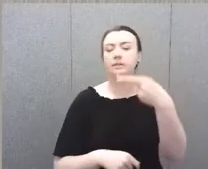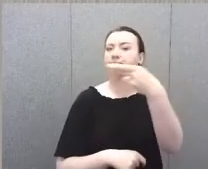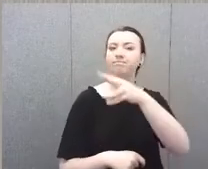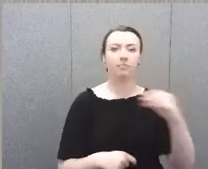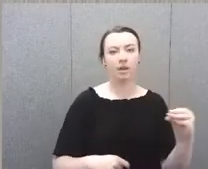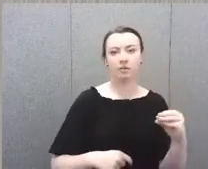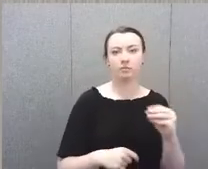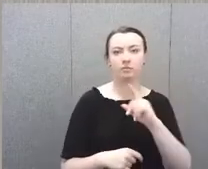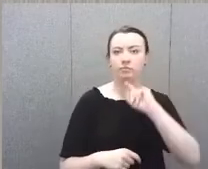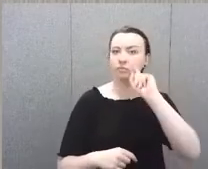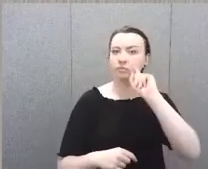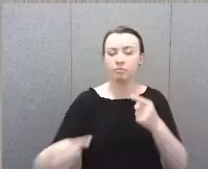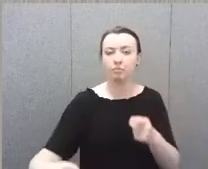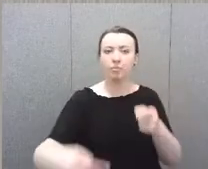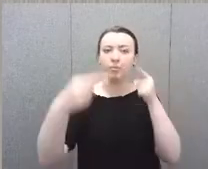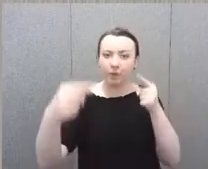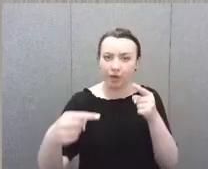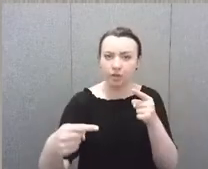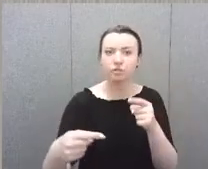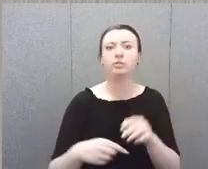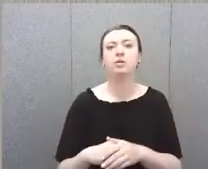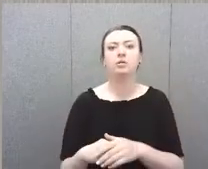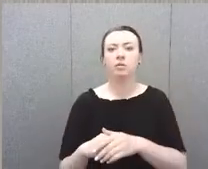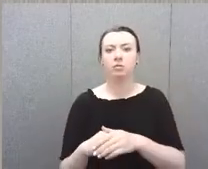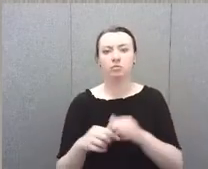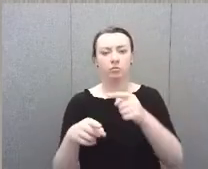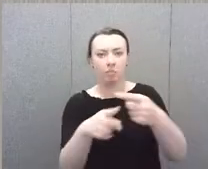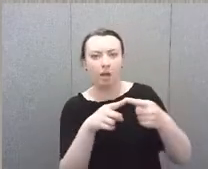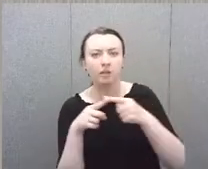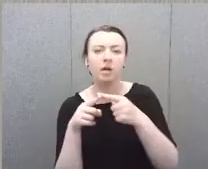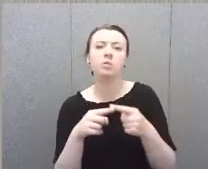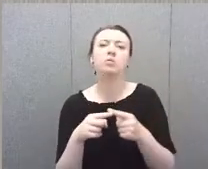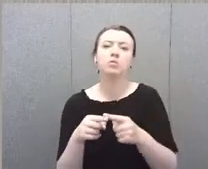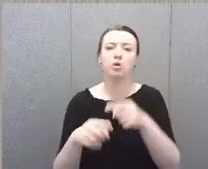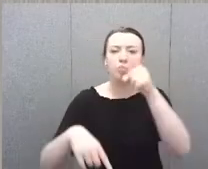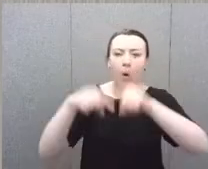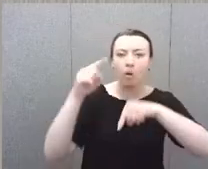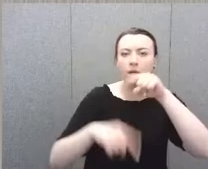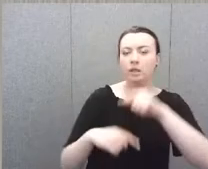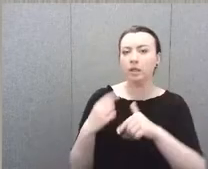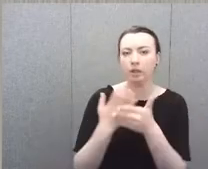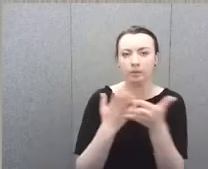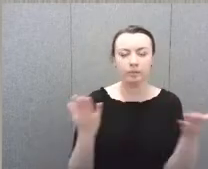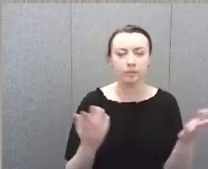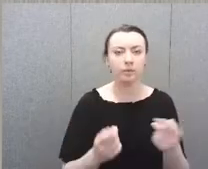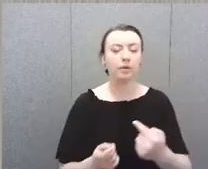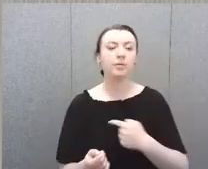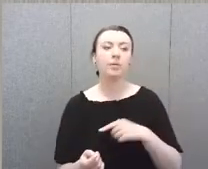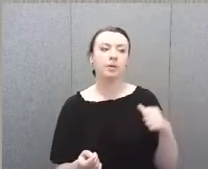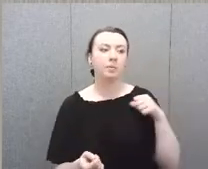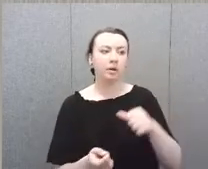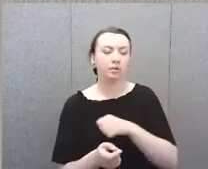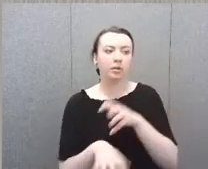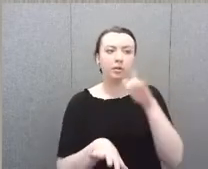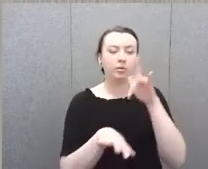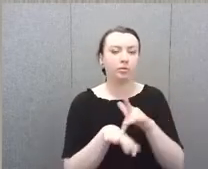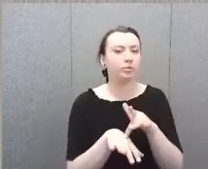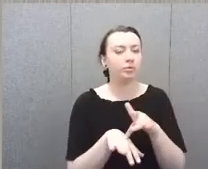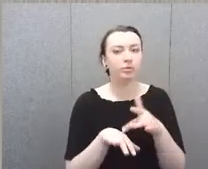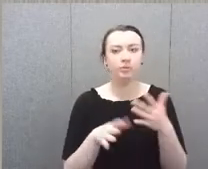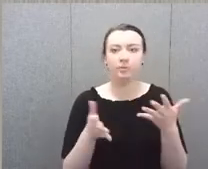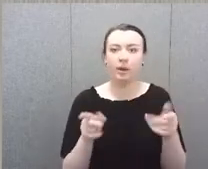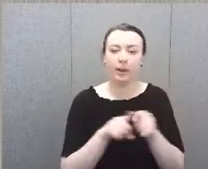сказали нет репрессиям, они сказали нет режиму. Держа в руках только цветы. Мне эта иллюстрация, мне